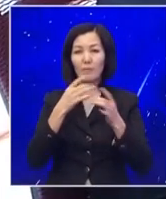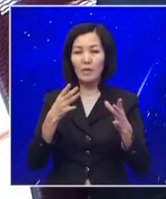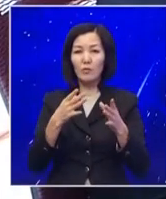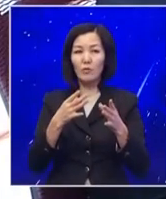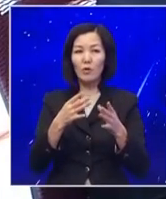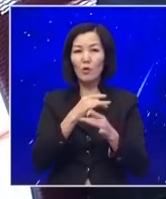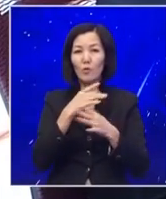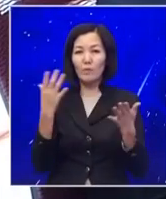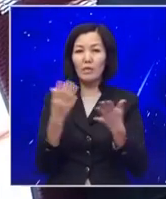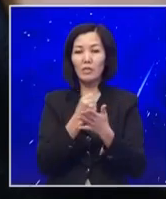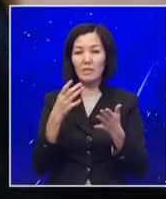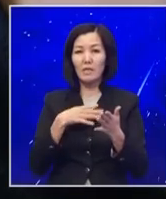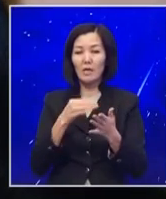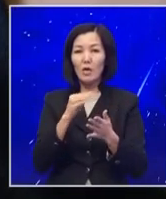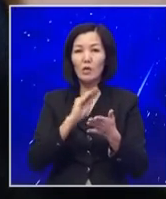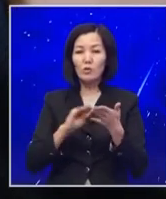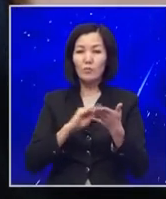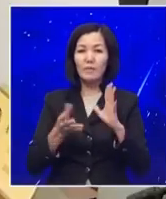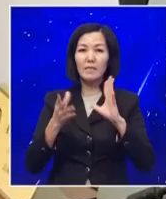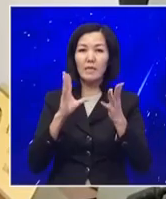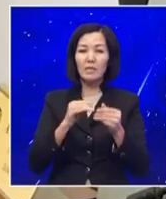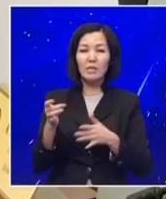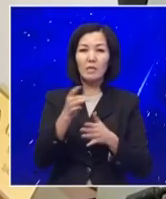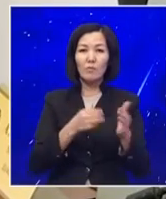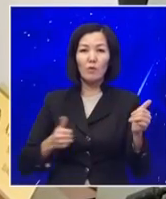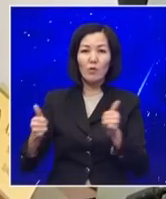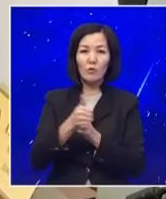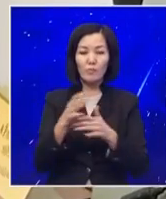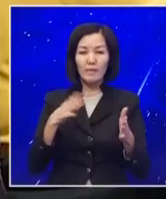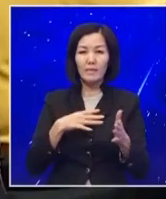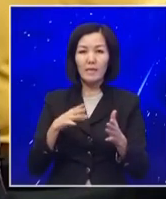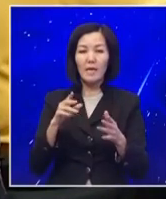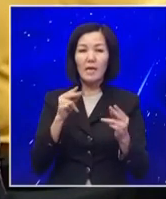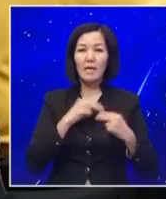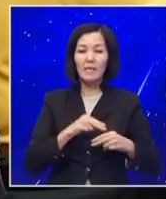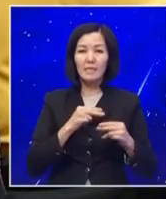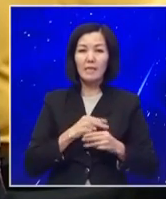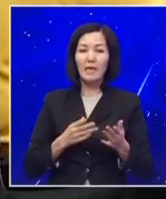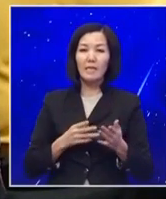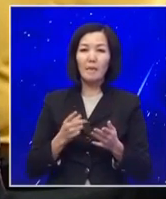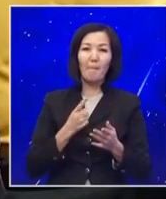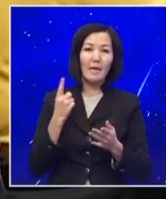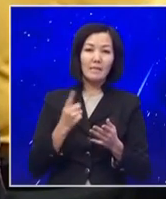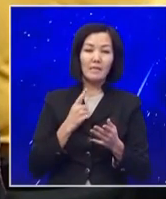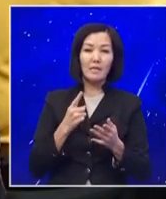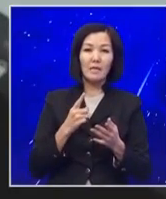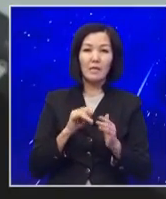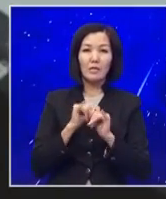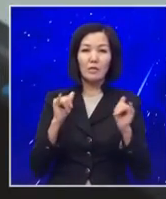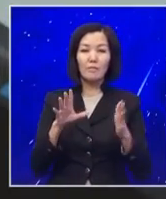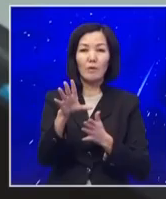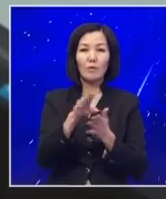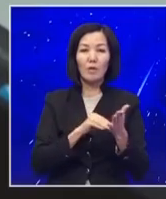айтарлықтай жетістіктермен жетті. Жұмыс нәтижелері бойынша республикада көш басында. Іс тәжірибелері өзге өңірлердегі әріптестеріне